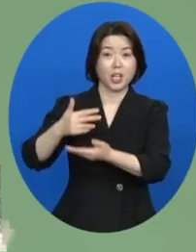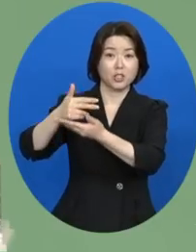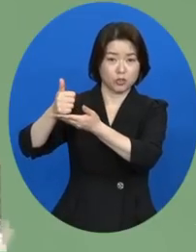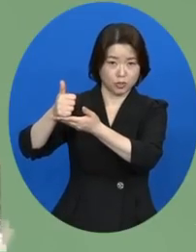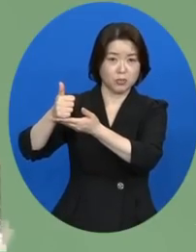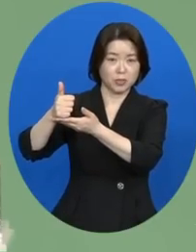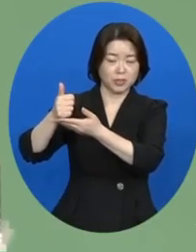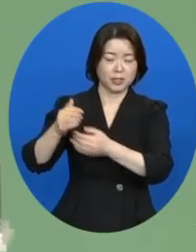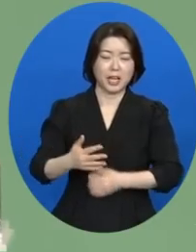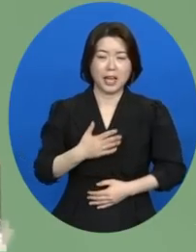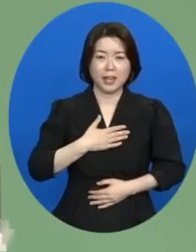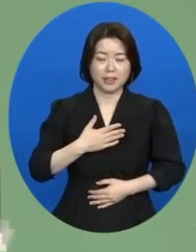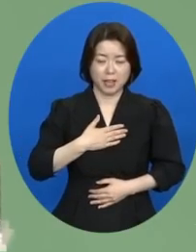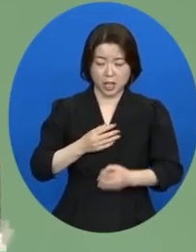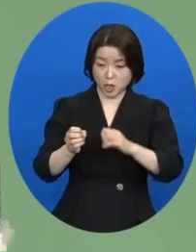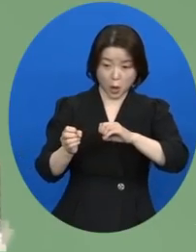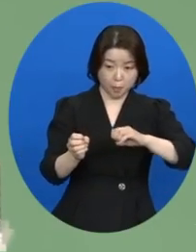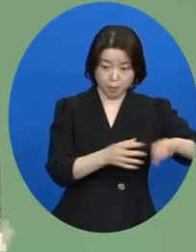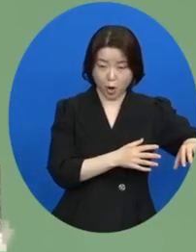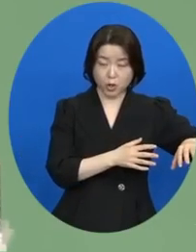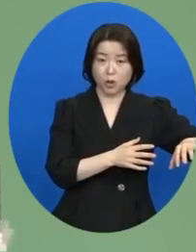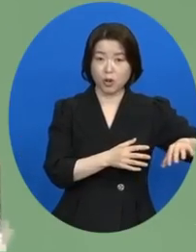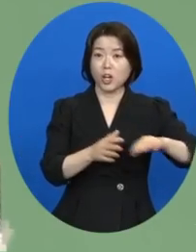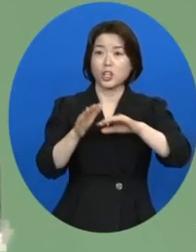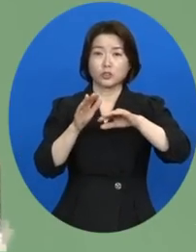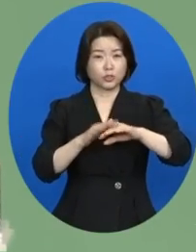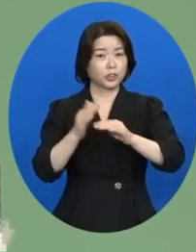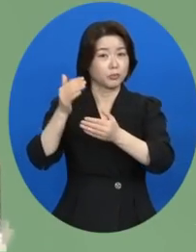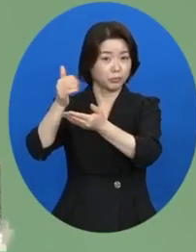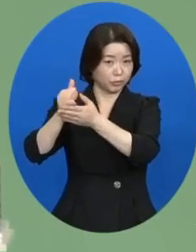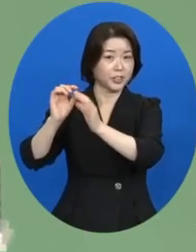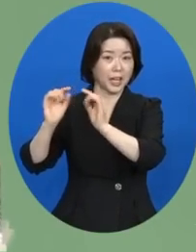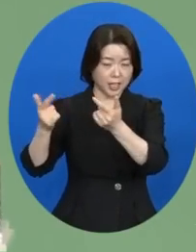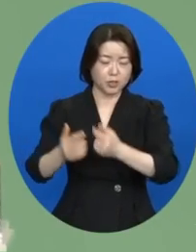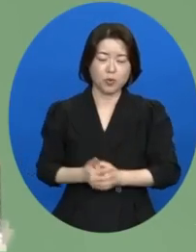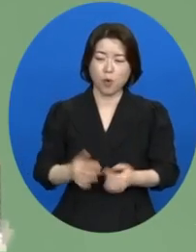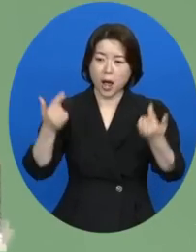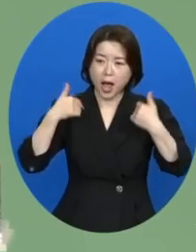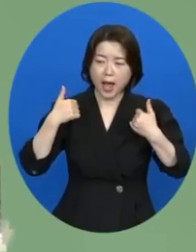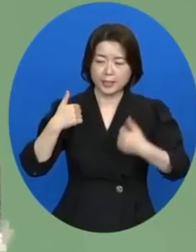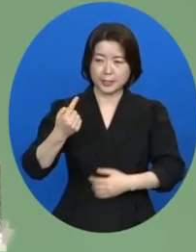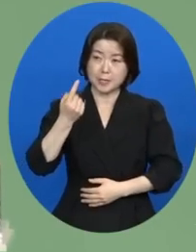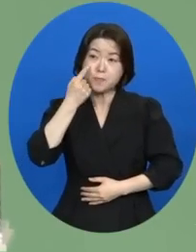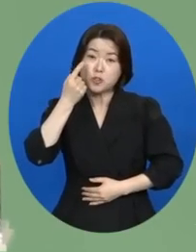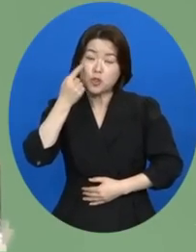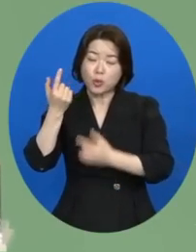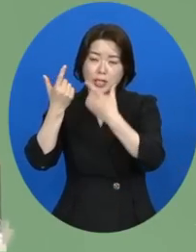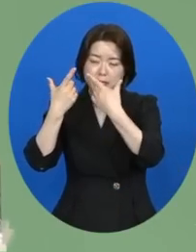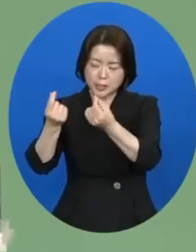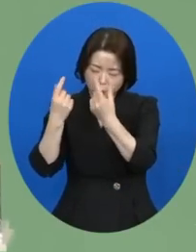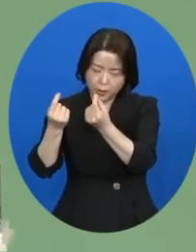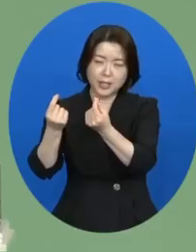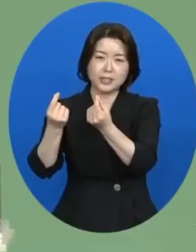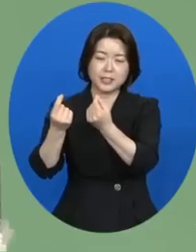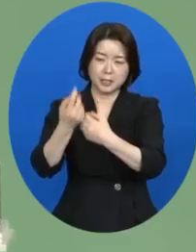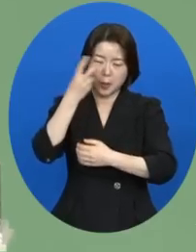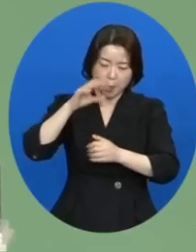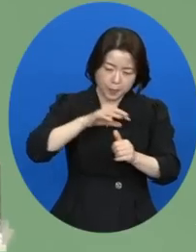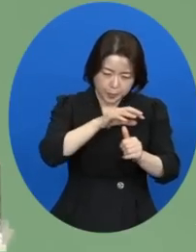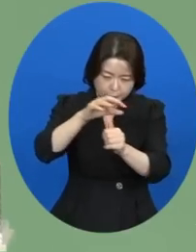주님께서는 저를 벌어두시는 분이 아니고 늘 눈동자와 같이